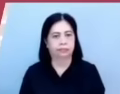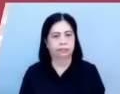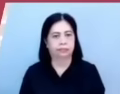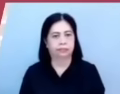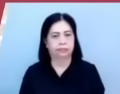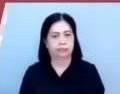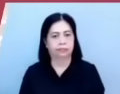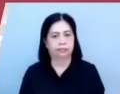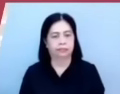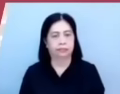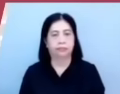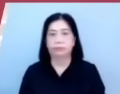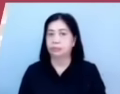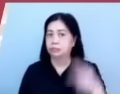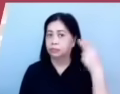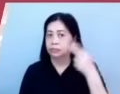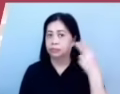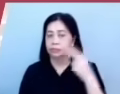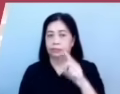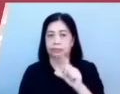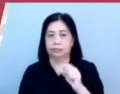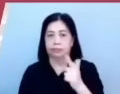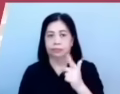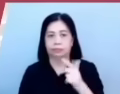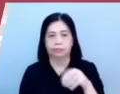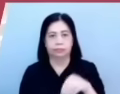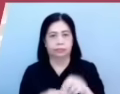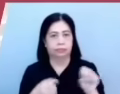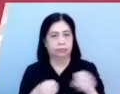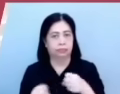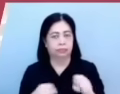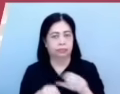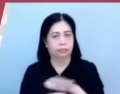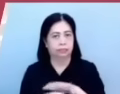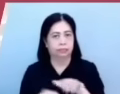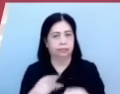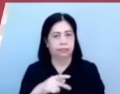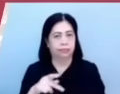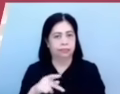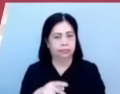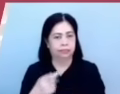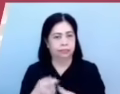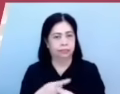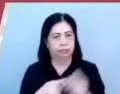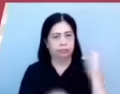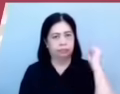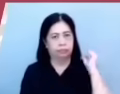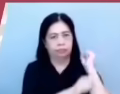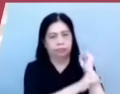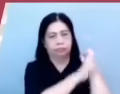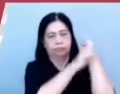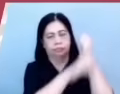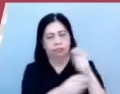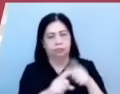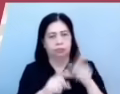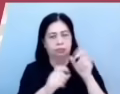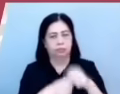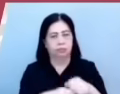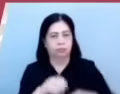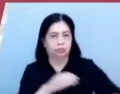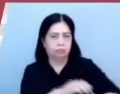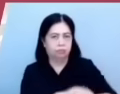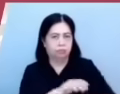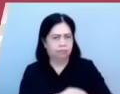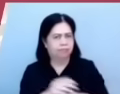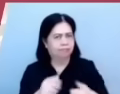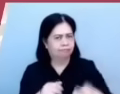Naging makasaysayan ang 2023 sa larangan ng sports sa Pilipinas. Mula sa pole vaulting hanggang sa football, hindi nagpadaig ang ating mga